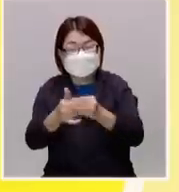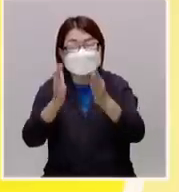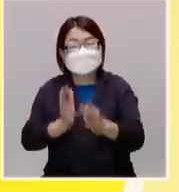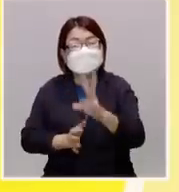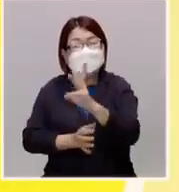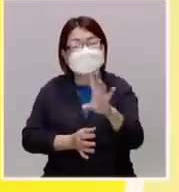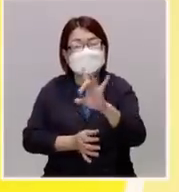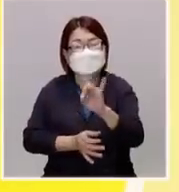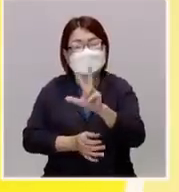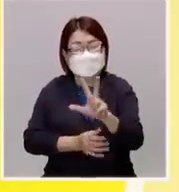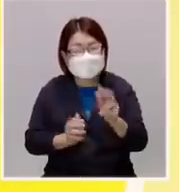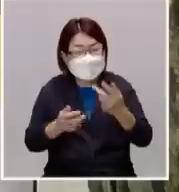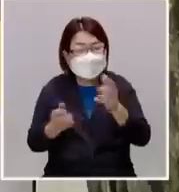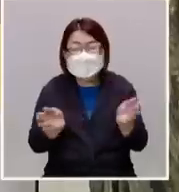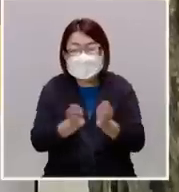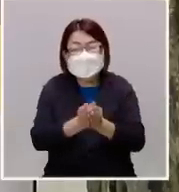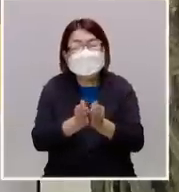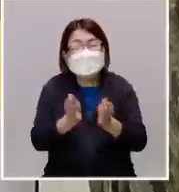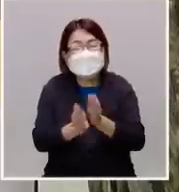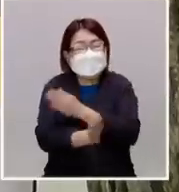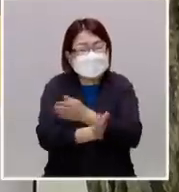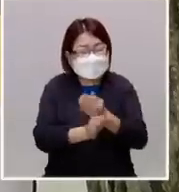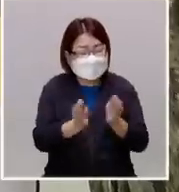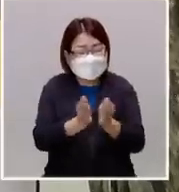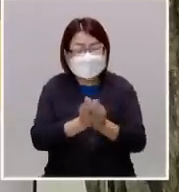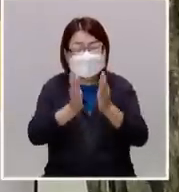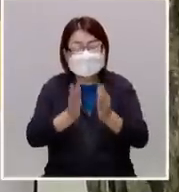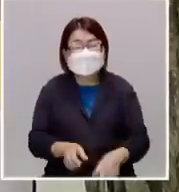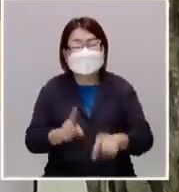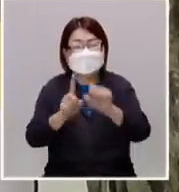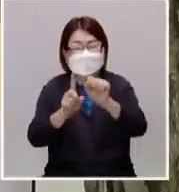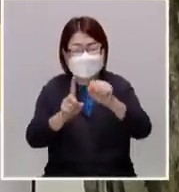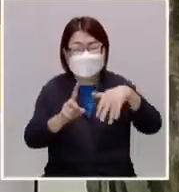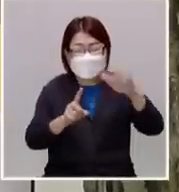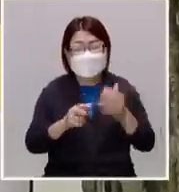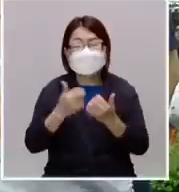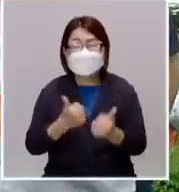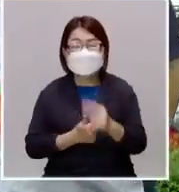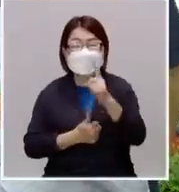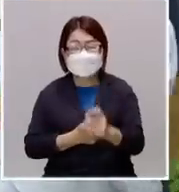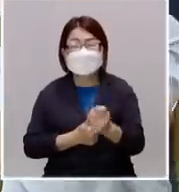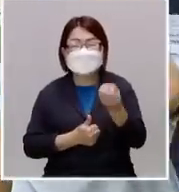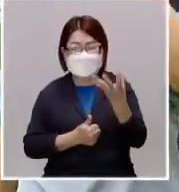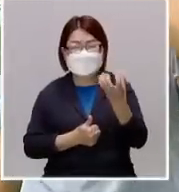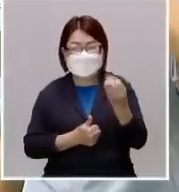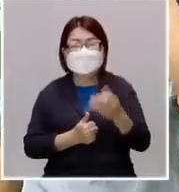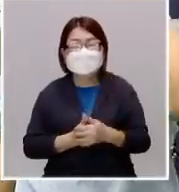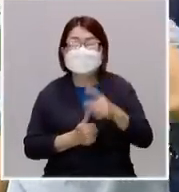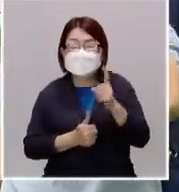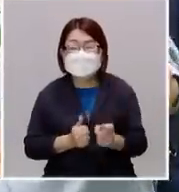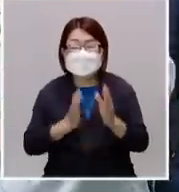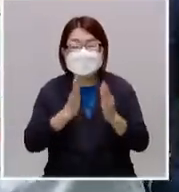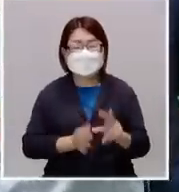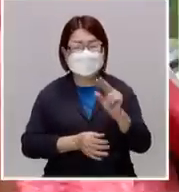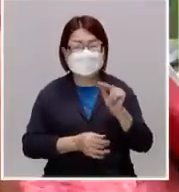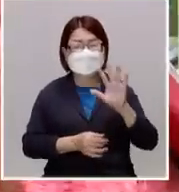ชื้อสะสมรวมกันอยู่ที่ 113,555 รายส่วนผู้เสียชีวิตวันนี้ตัวเลขสูงเหมือนกันนะครับเพิ่มขึ้น